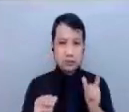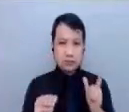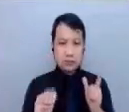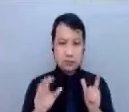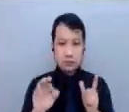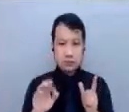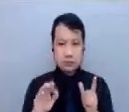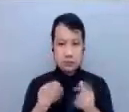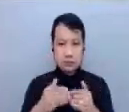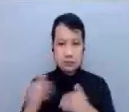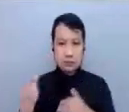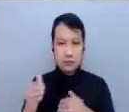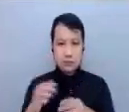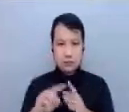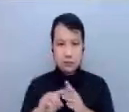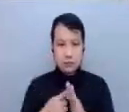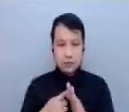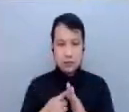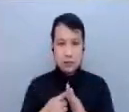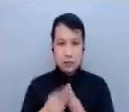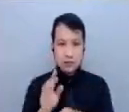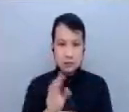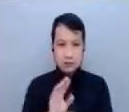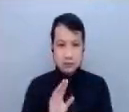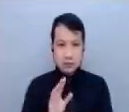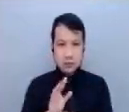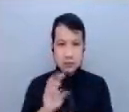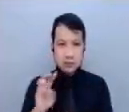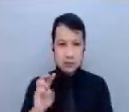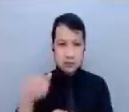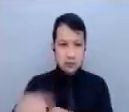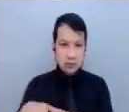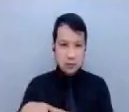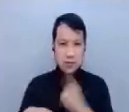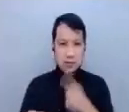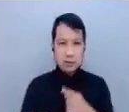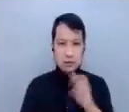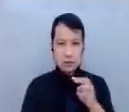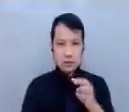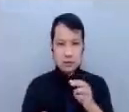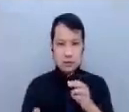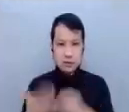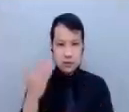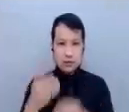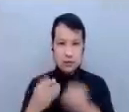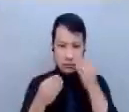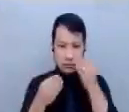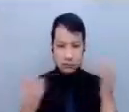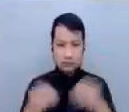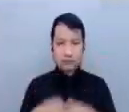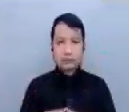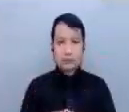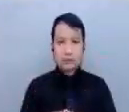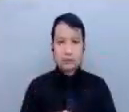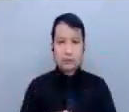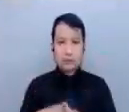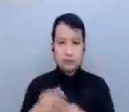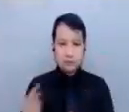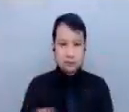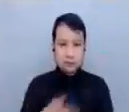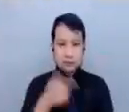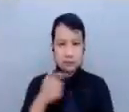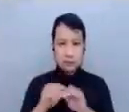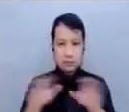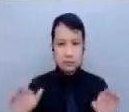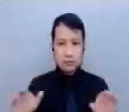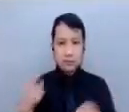elections, nagsimula ang botohan alas 6 ng umaga hanggang alas 6 ng gabi. At ayon sa COMELEC, malagang mapahaba ang